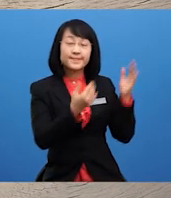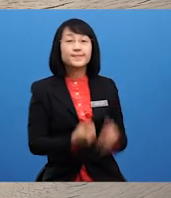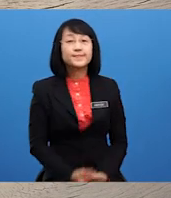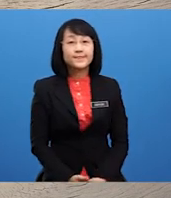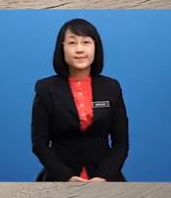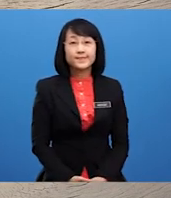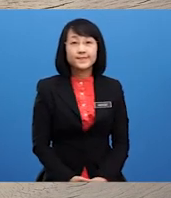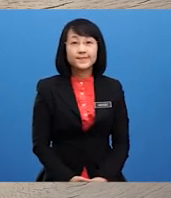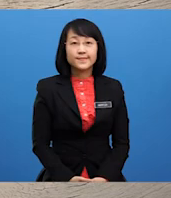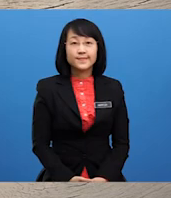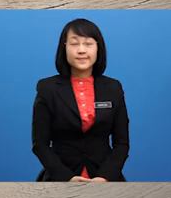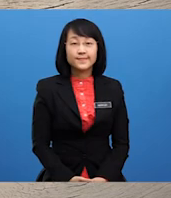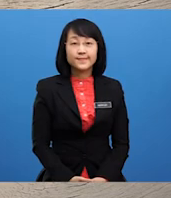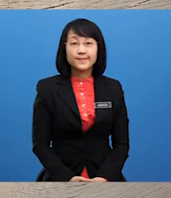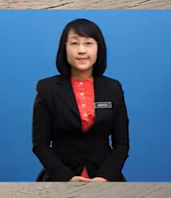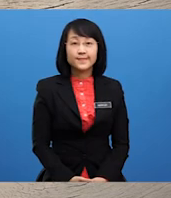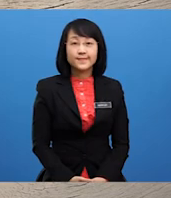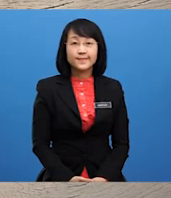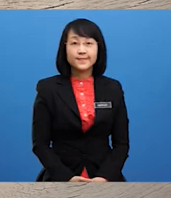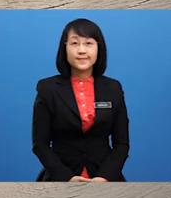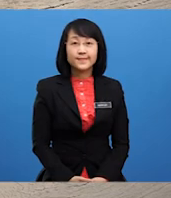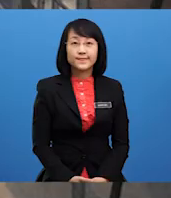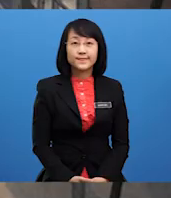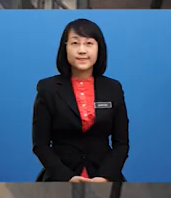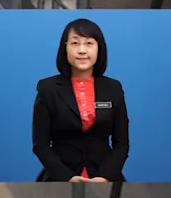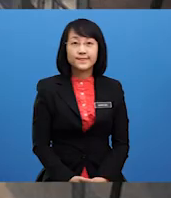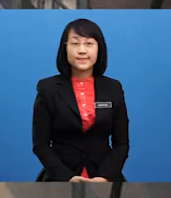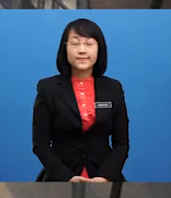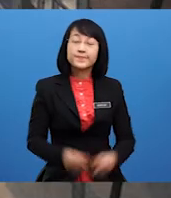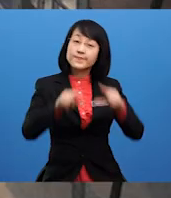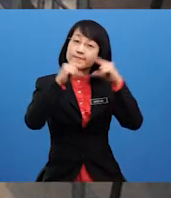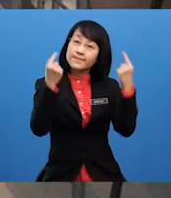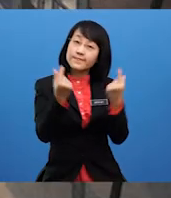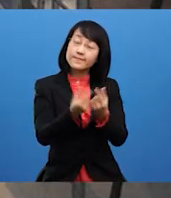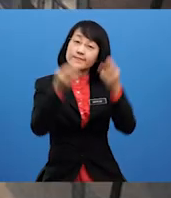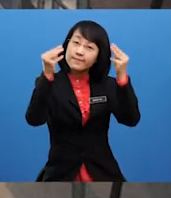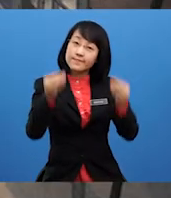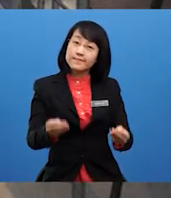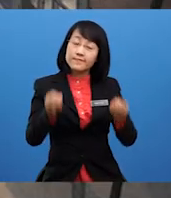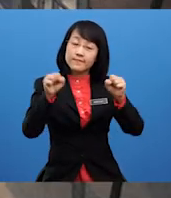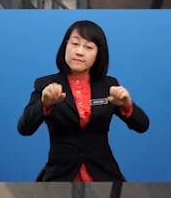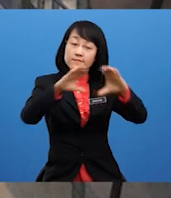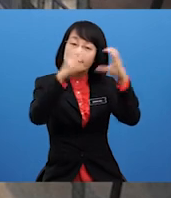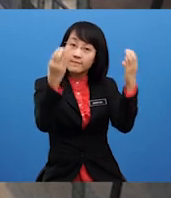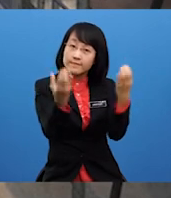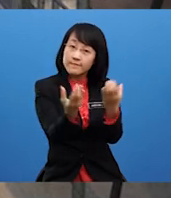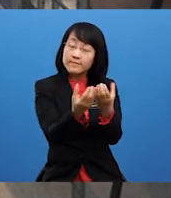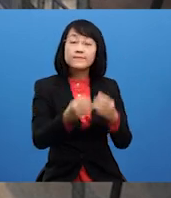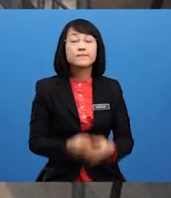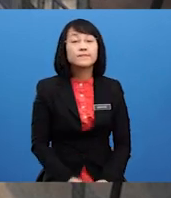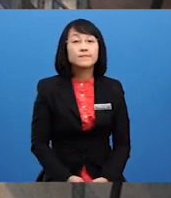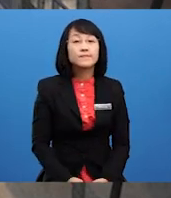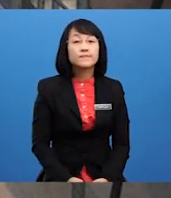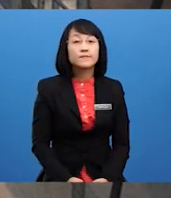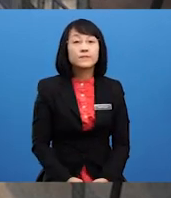membangunkan modal insan pada masa hadapan. Golongan manusia yang boleh dikategorikan sebagai